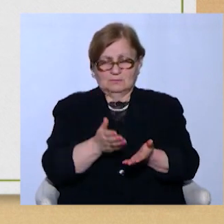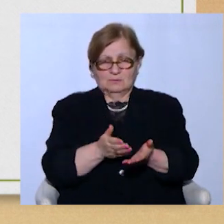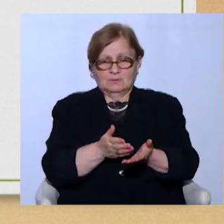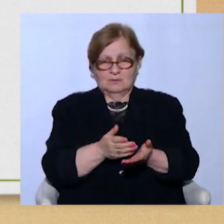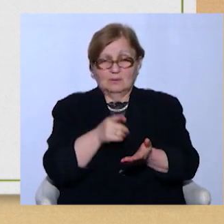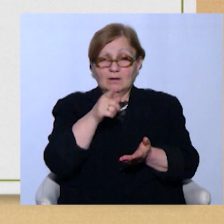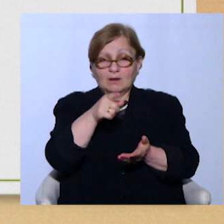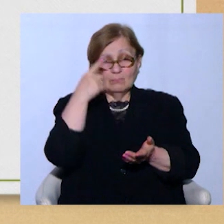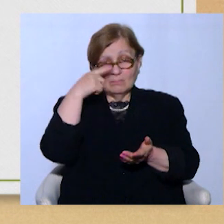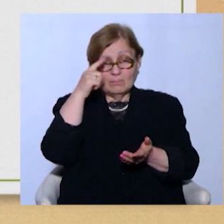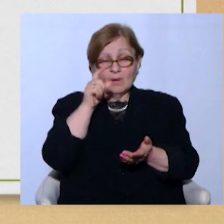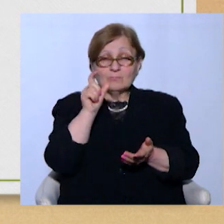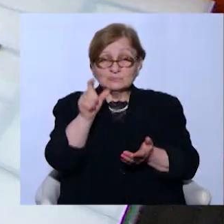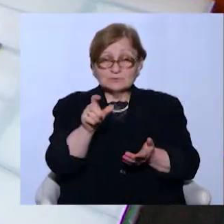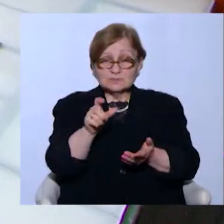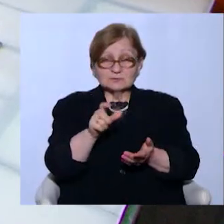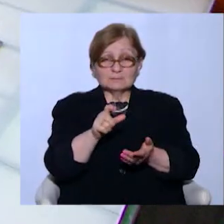ამ ამოცანის ამოხსნისთვის